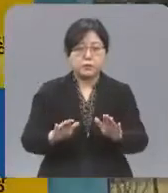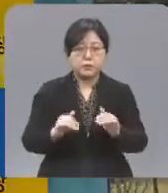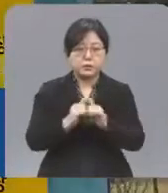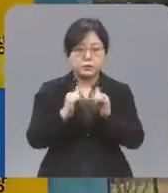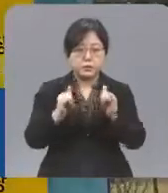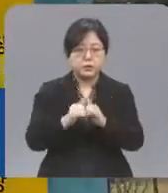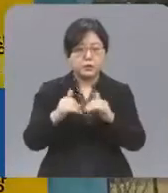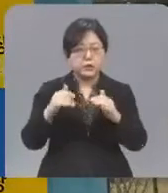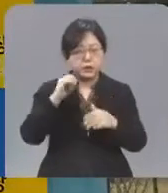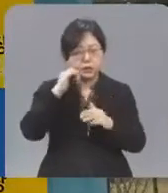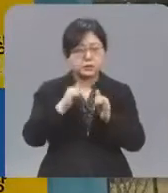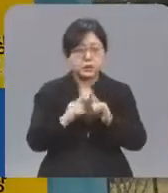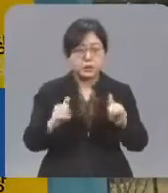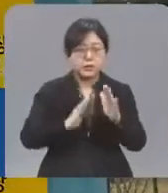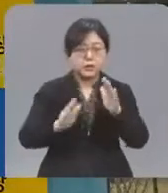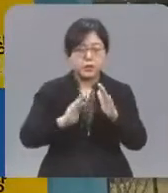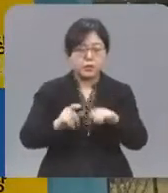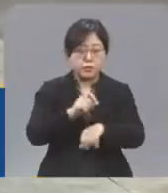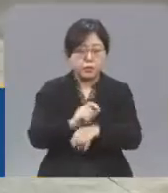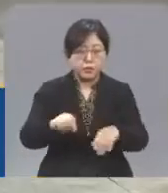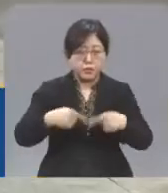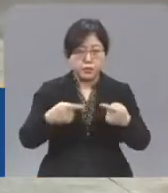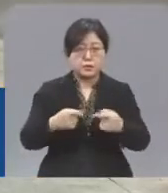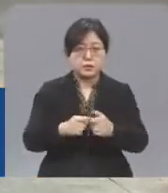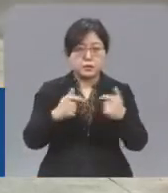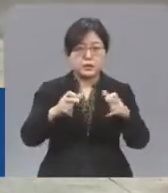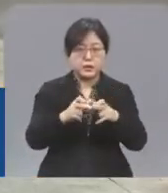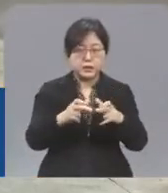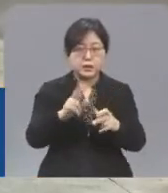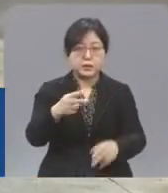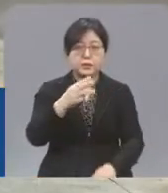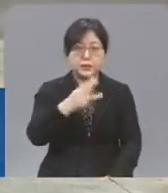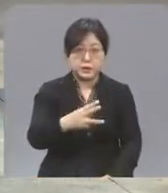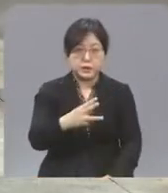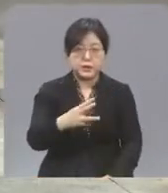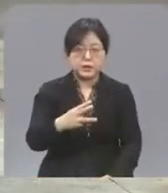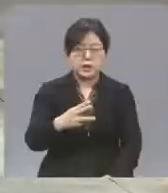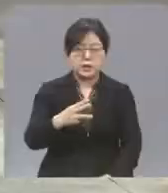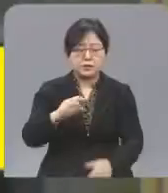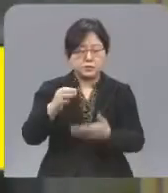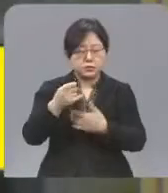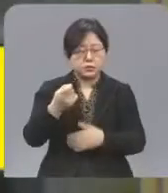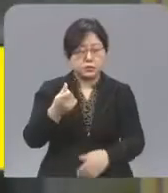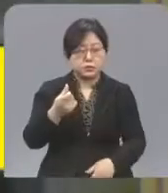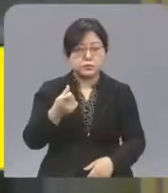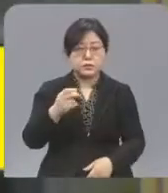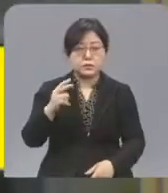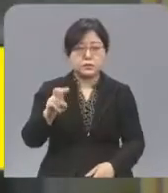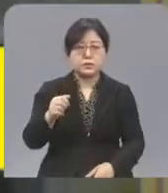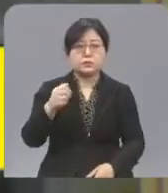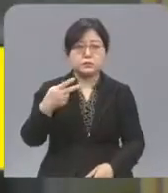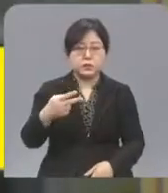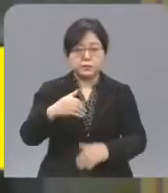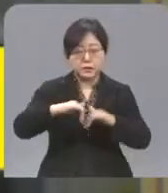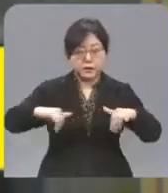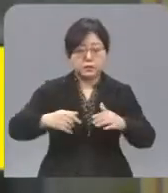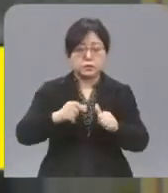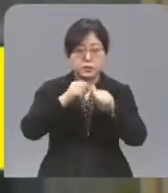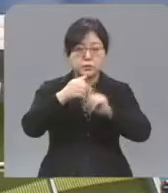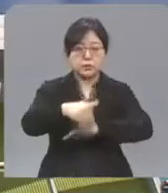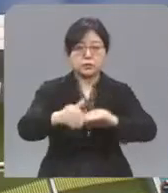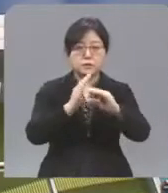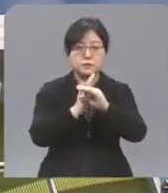사회 소수계층의 공직 진출 기회를 확대하기 위해 장애인 203명과 저소득층 52명을 별도 전형으로